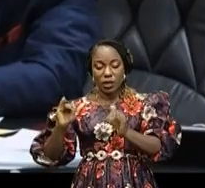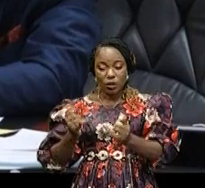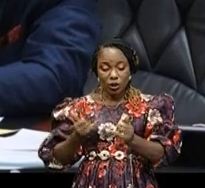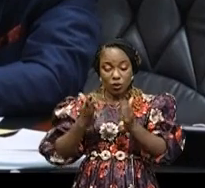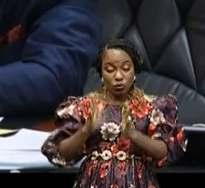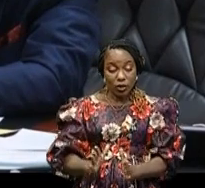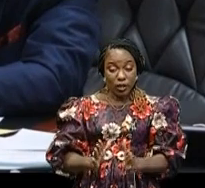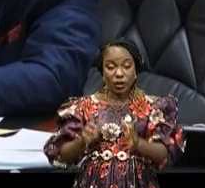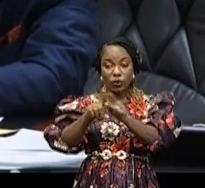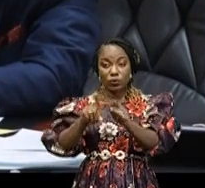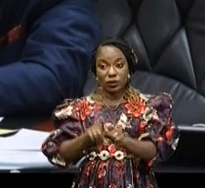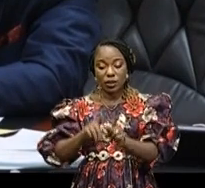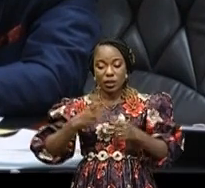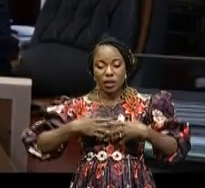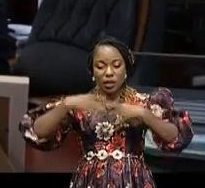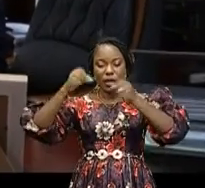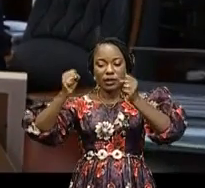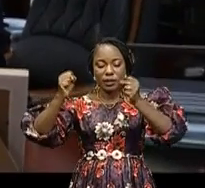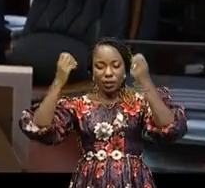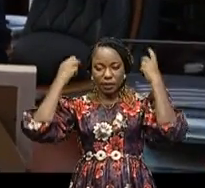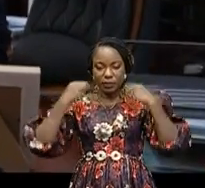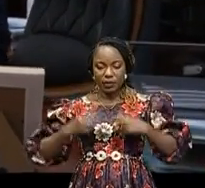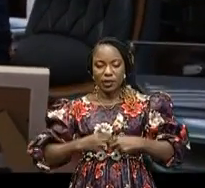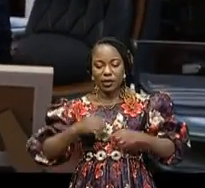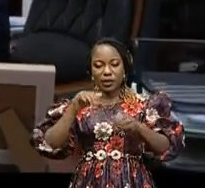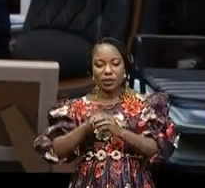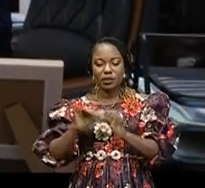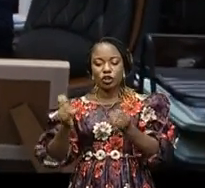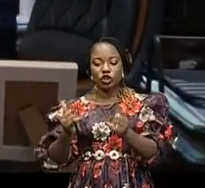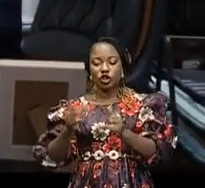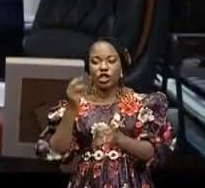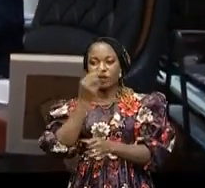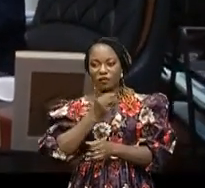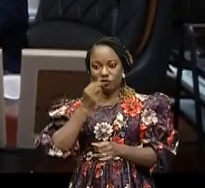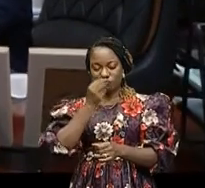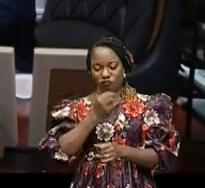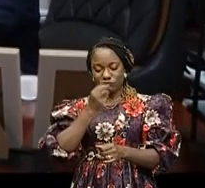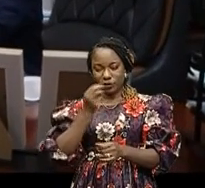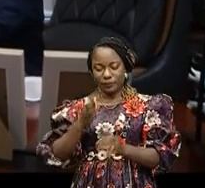doivent compétir et remporter de titres à l'occasion de cette compétition.